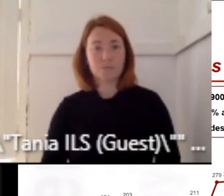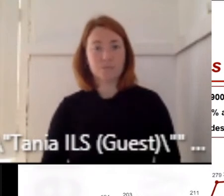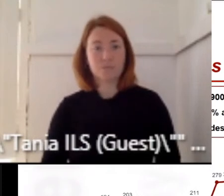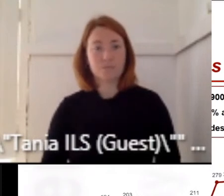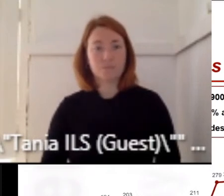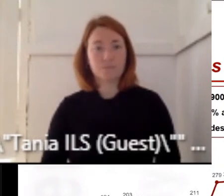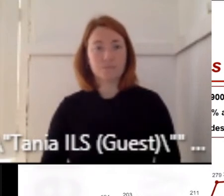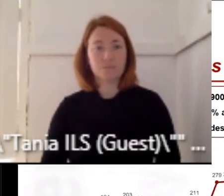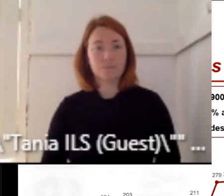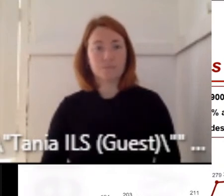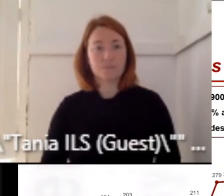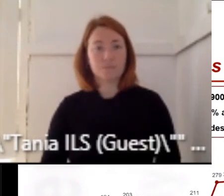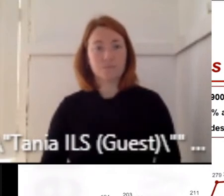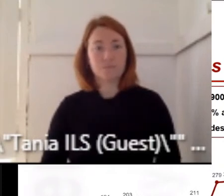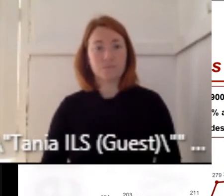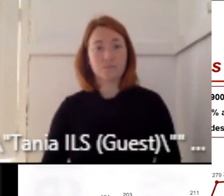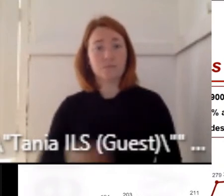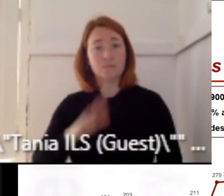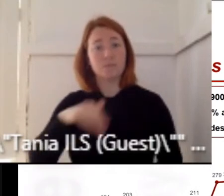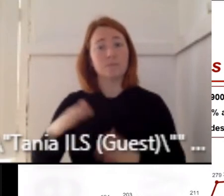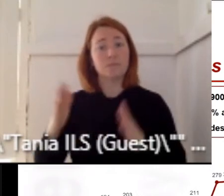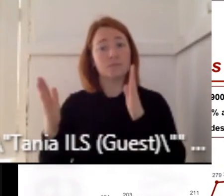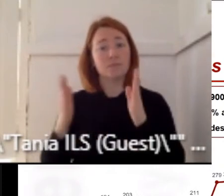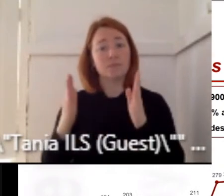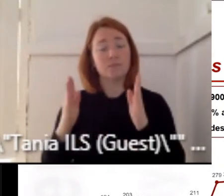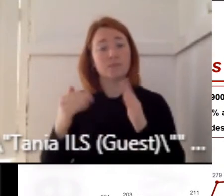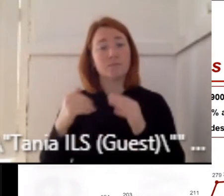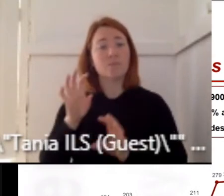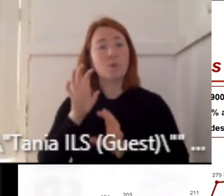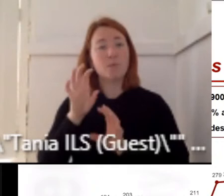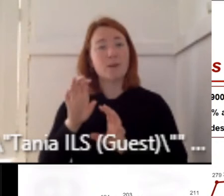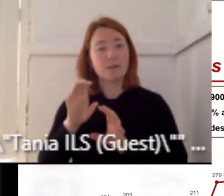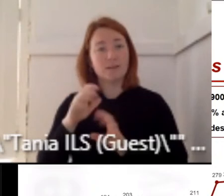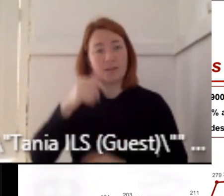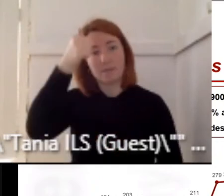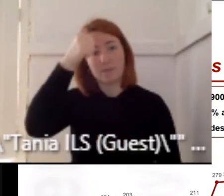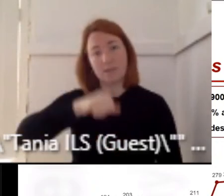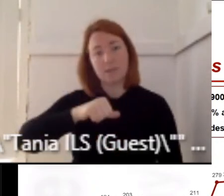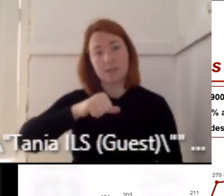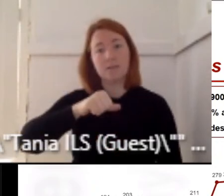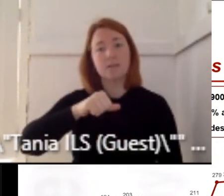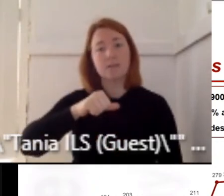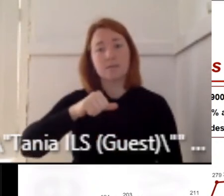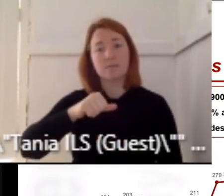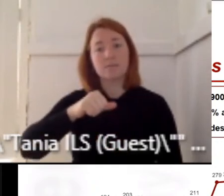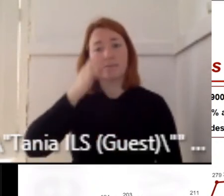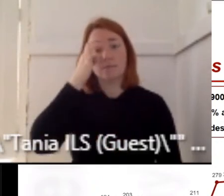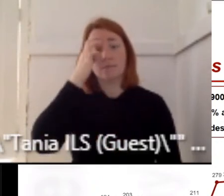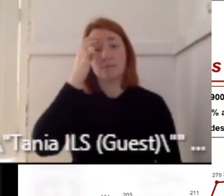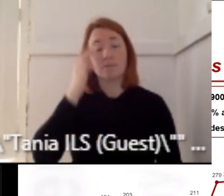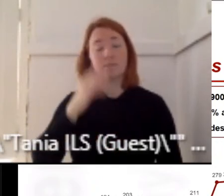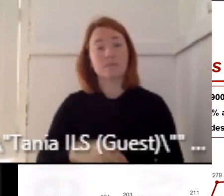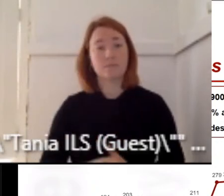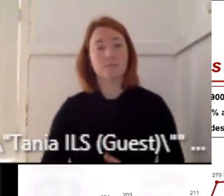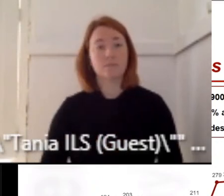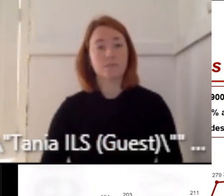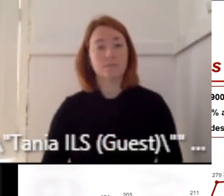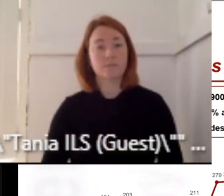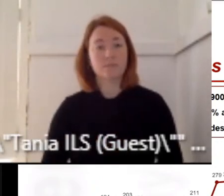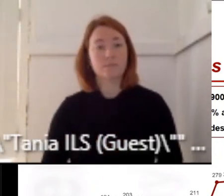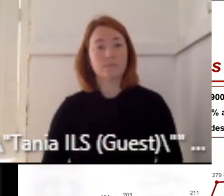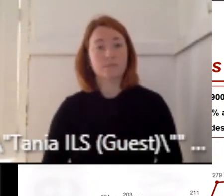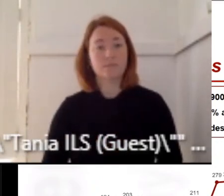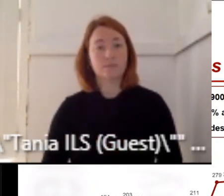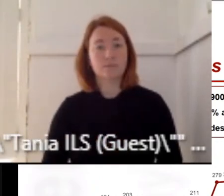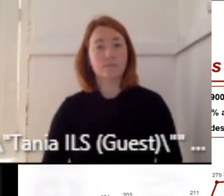Entrant ja en el darrer bloc, en el de les violències masclistes, sabem, doncs, com s'ha posat de manifest també en molts fòrums, que